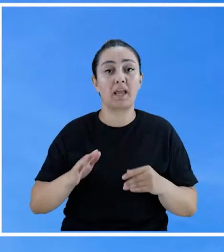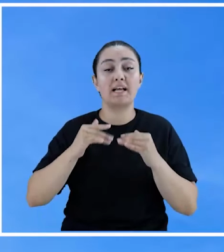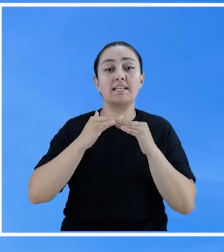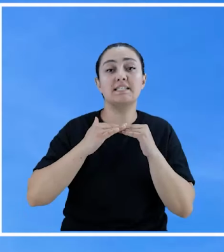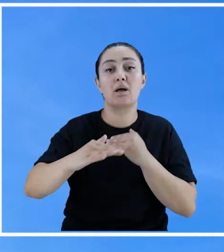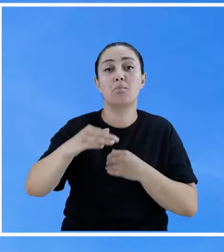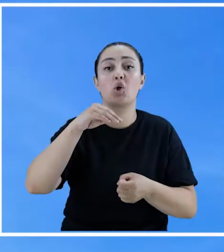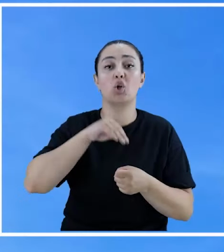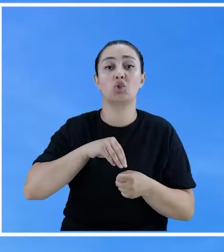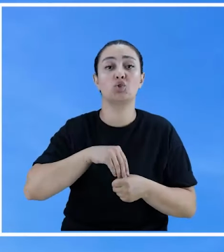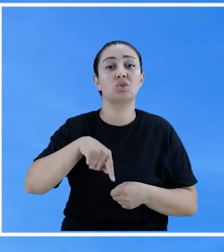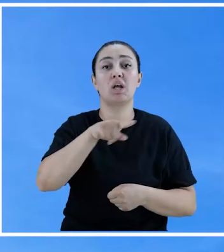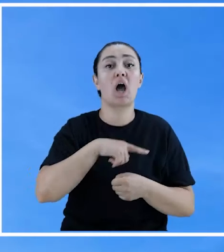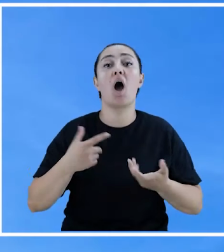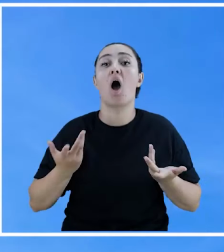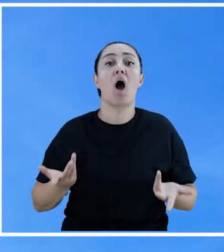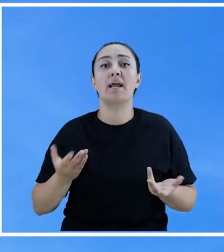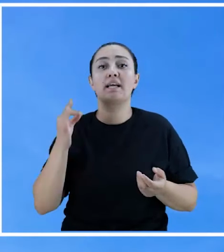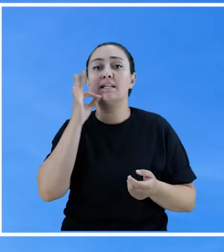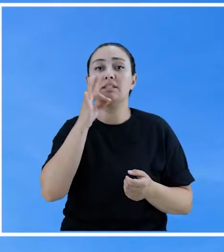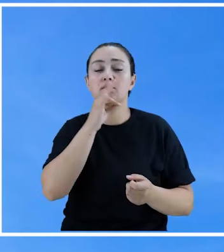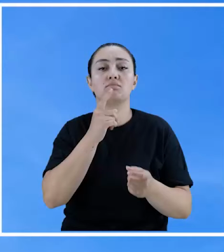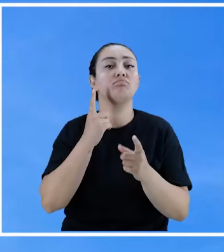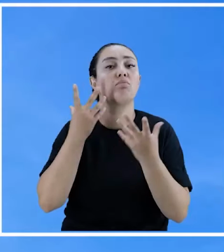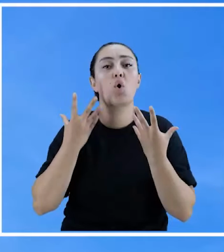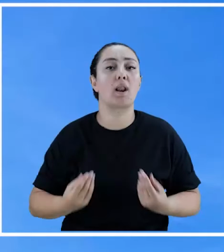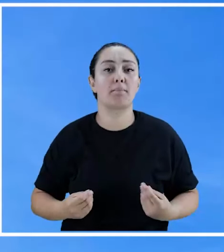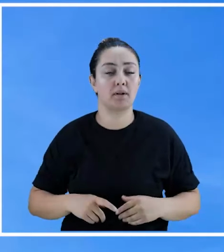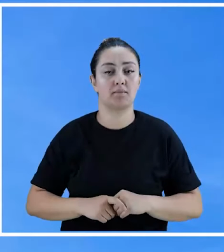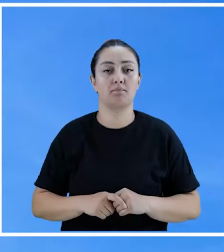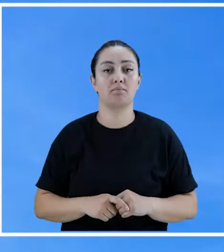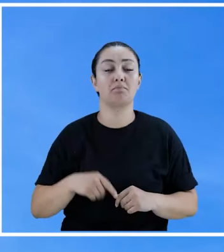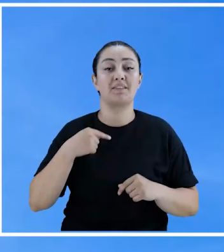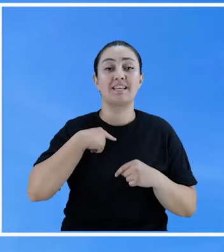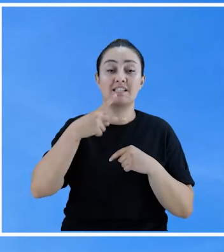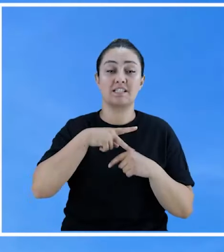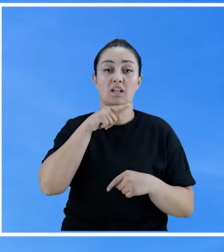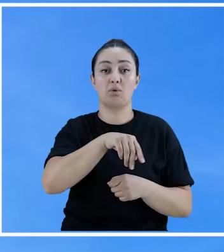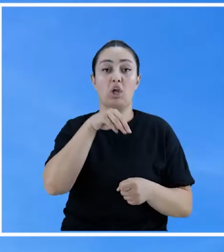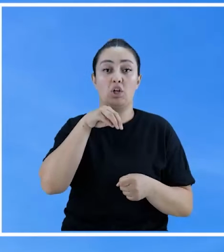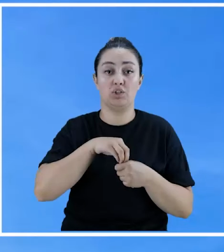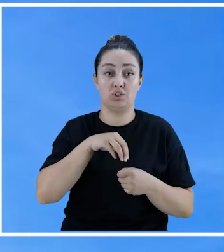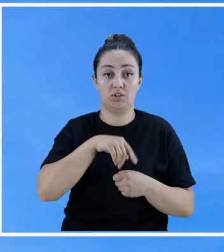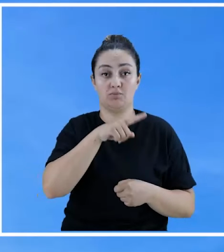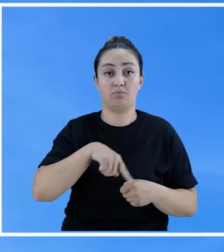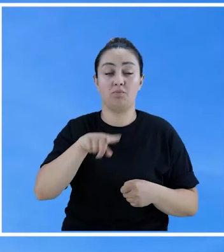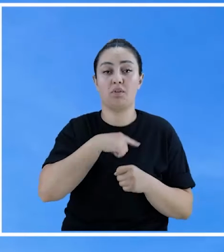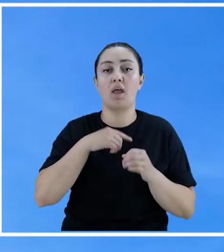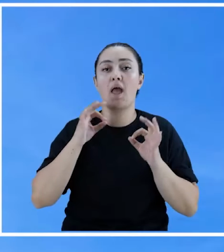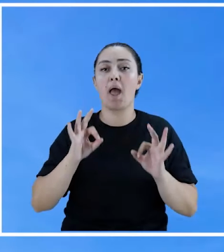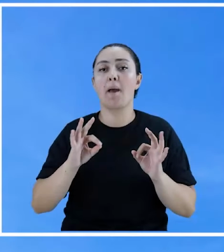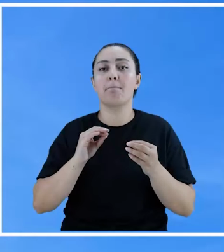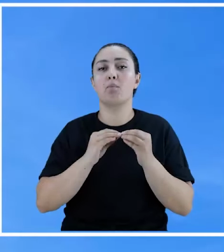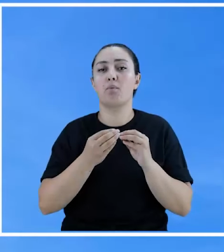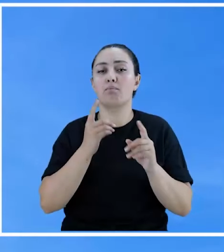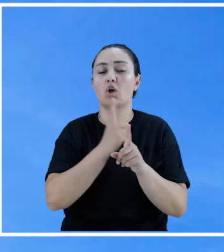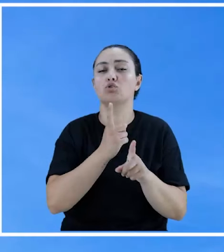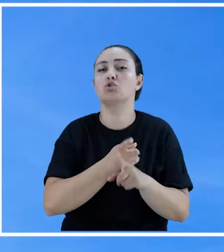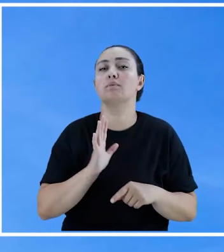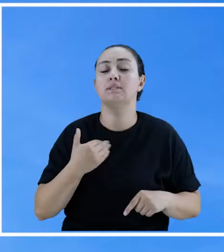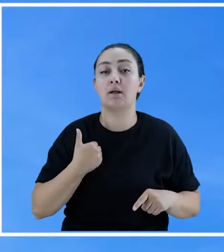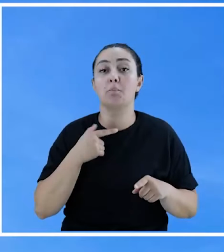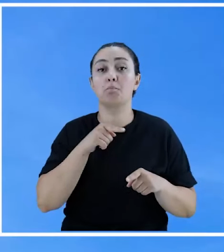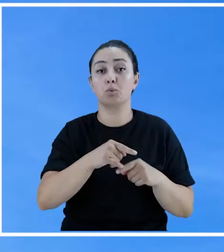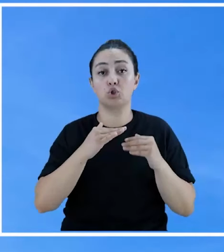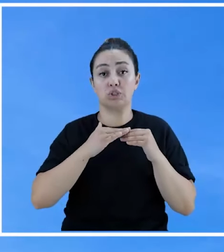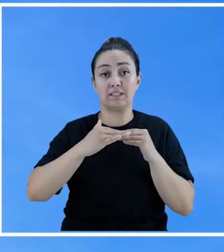hocam, zemin etüdü sırasında hangi risklerle karşılaşılabilir? Şimdi zemin etüdü sırasında risklerle karşılaşmayız aslında